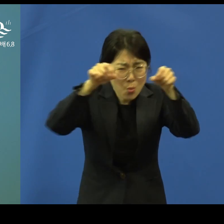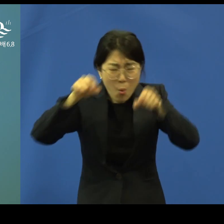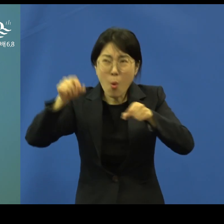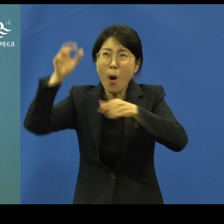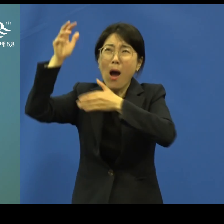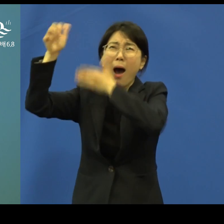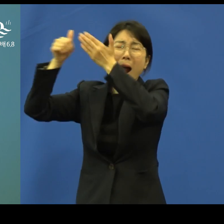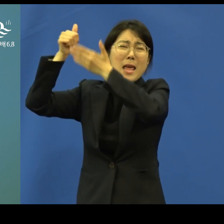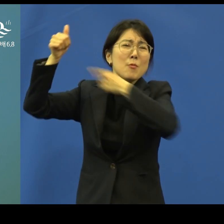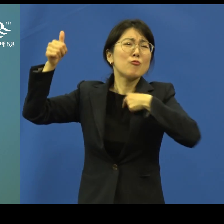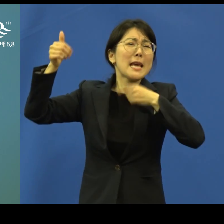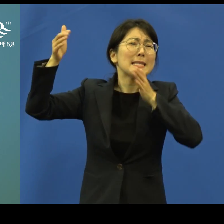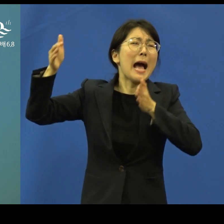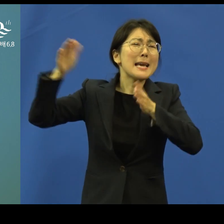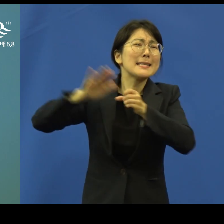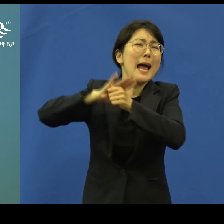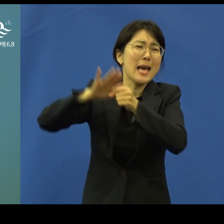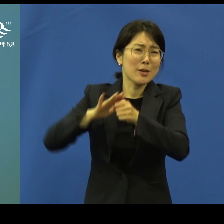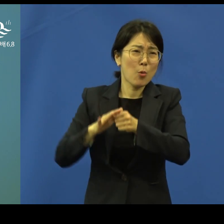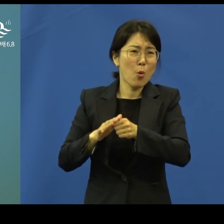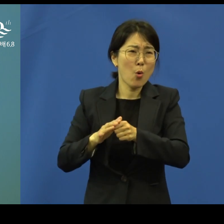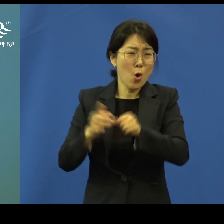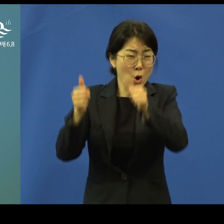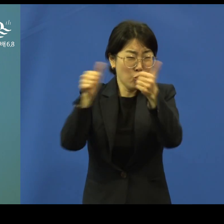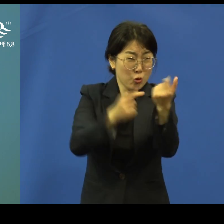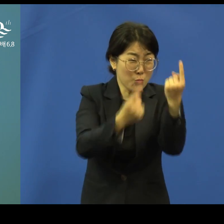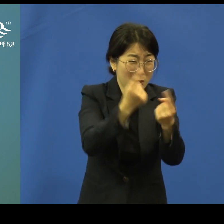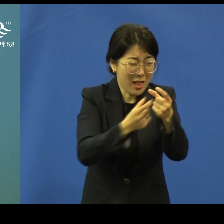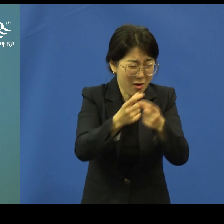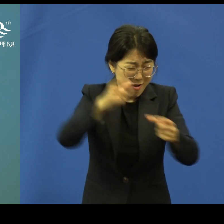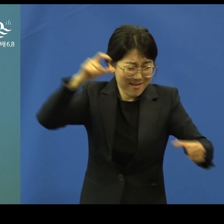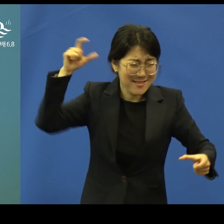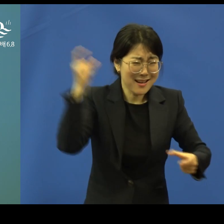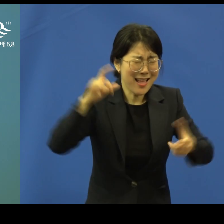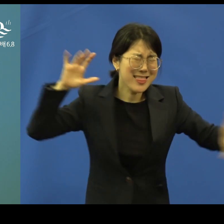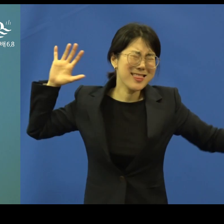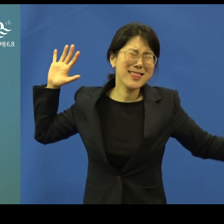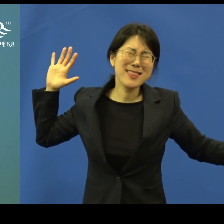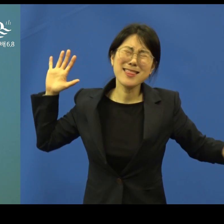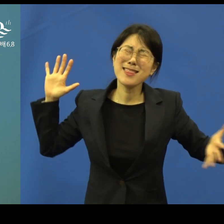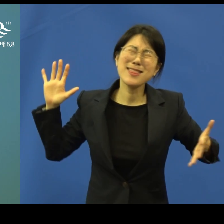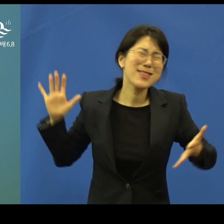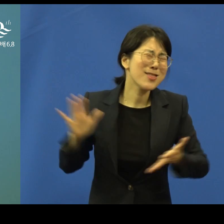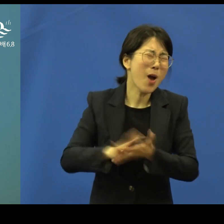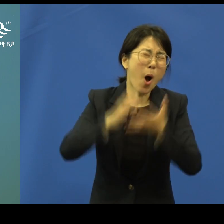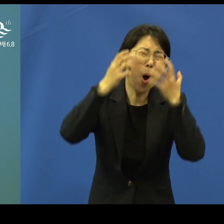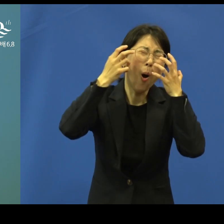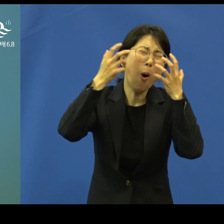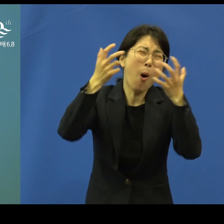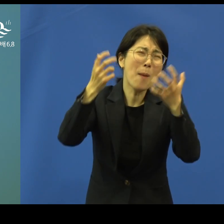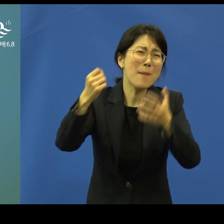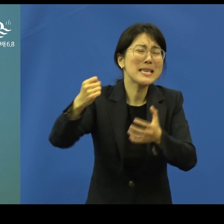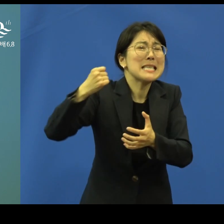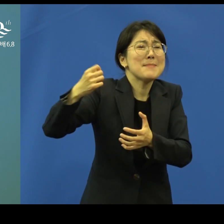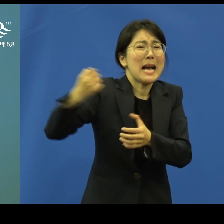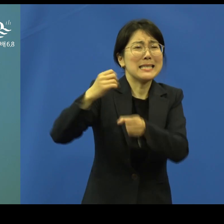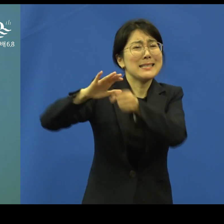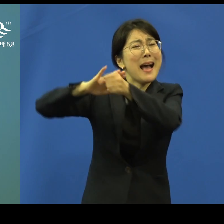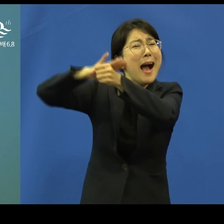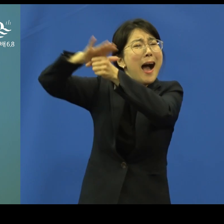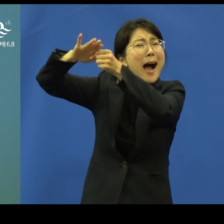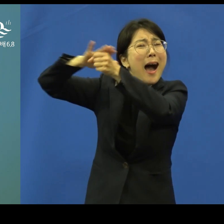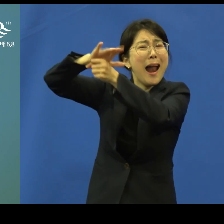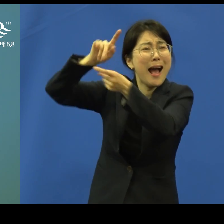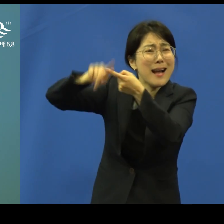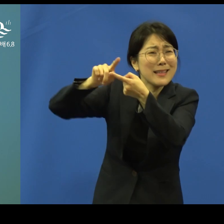사랑이라고 하는 표현을 쓰면서 사랑은 죽음보다 더 강한 어마어마한 것으로 소개하고 있습니다.